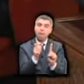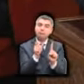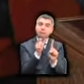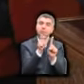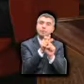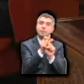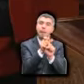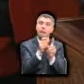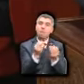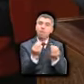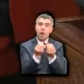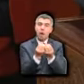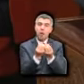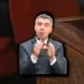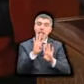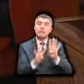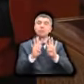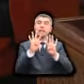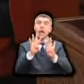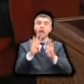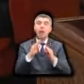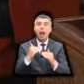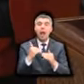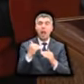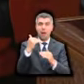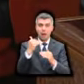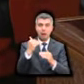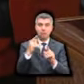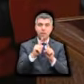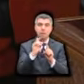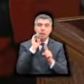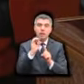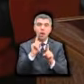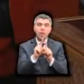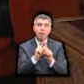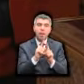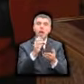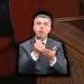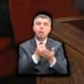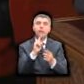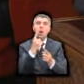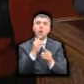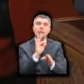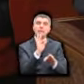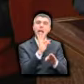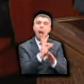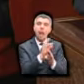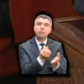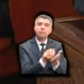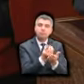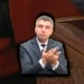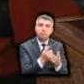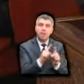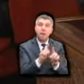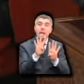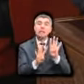ديال الأطفال اللي كيوصلوا 18 سنة وكيكونوا من نزلاء مؤسسات الرعاية الاجتماعية وكيضطروا يخرجوا لأنهم بلغوا